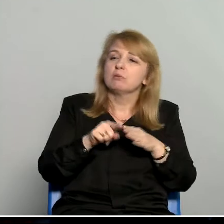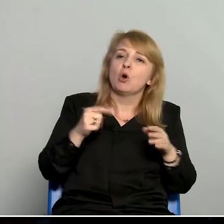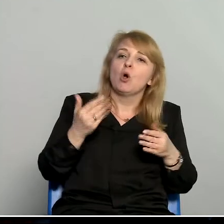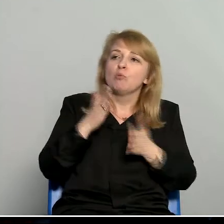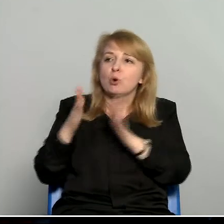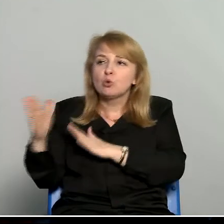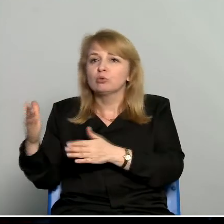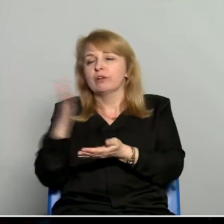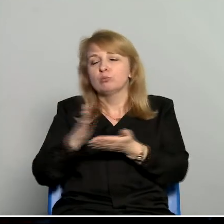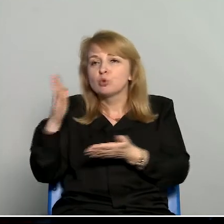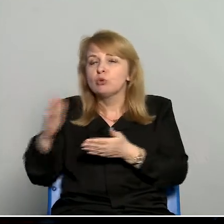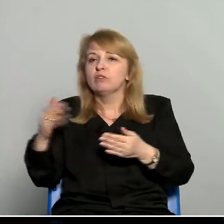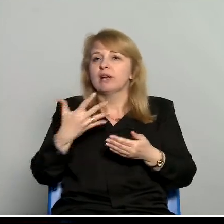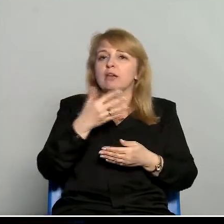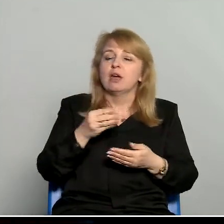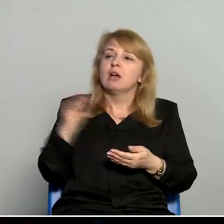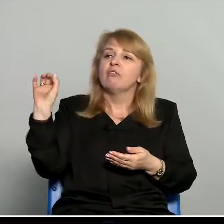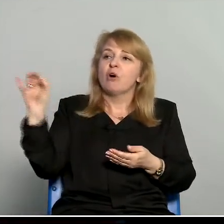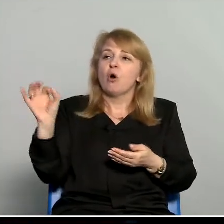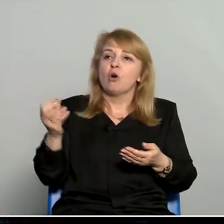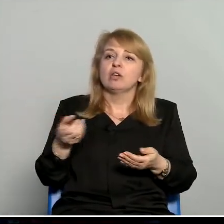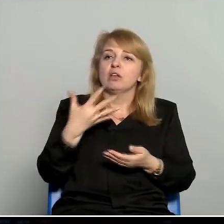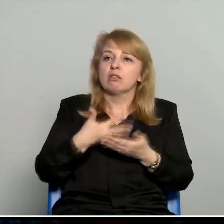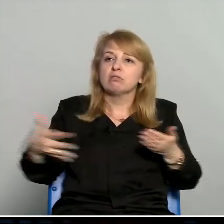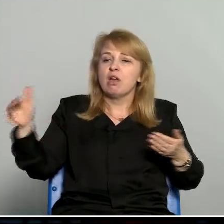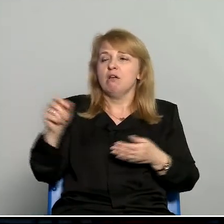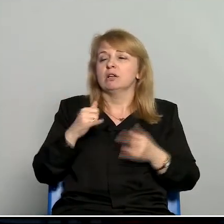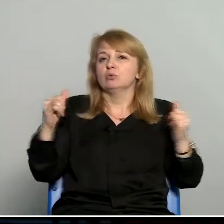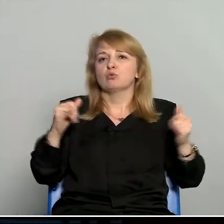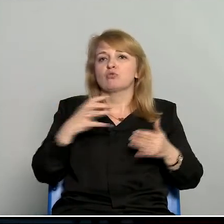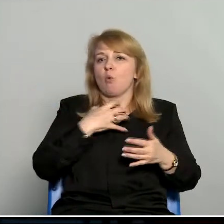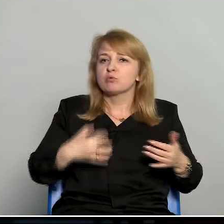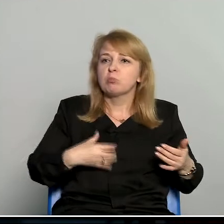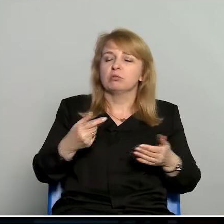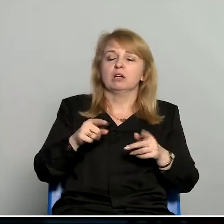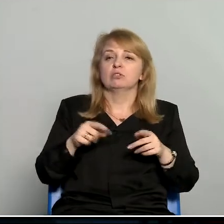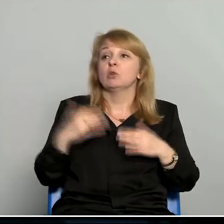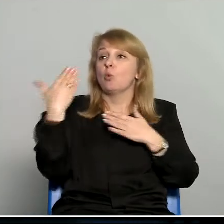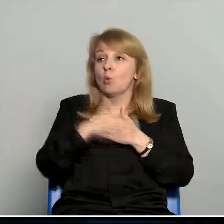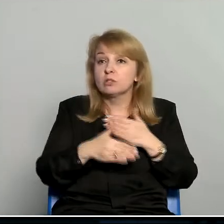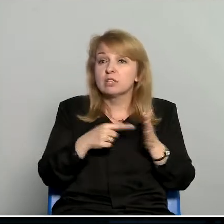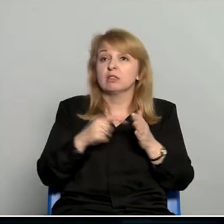uporządkowania i przygotowania terenów inwestycyjnych w celu nadania im nowych funkcji gospodarczych. I ostatni transport drogowy